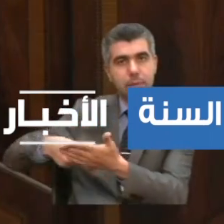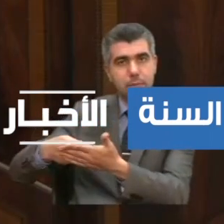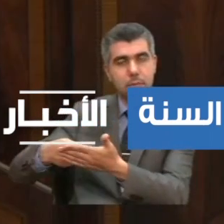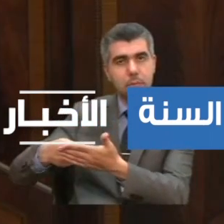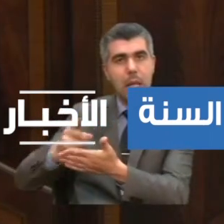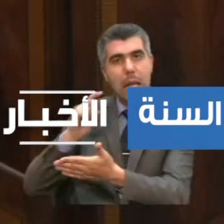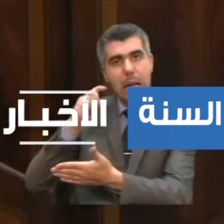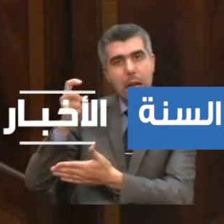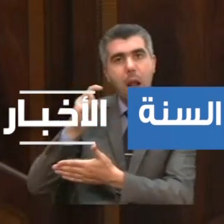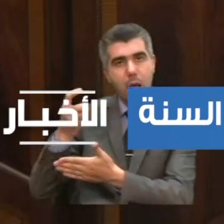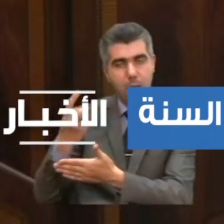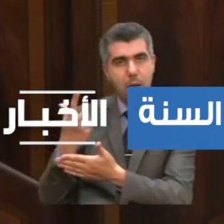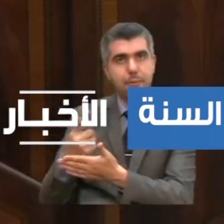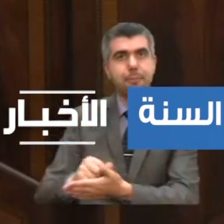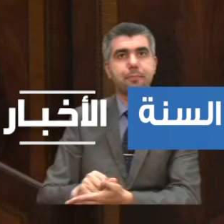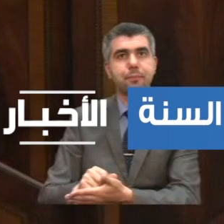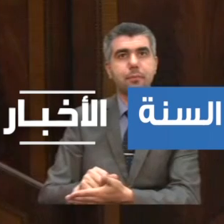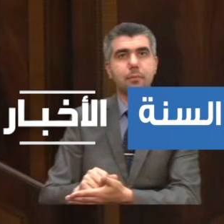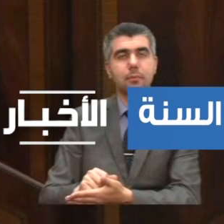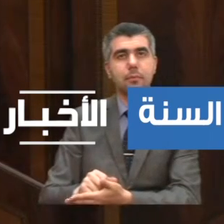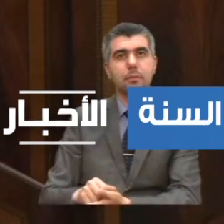الكراء، والتعاقد من أجل